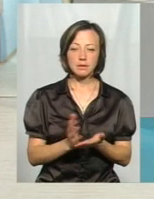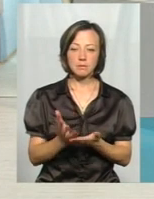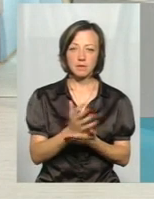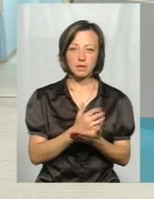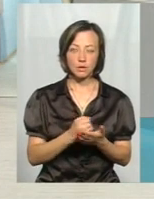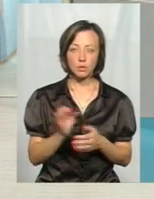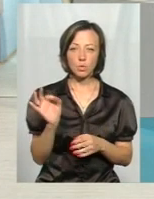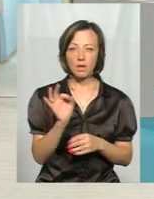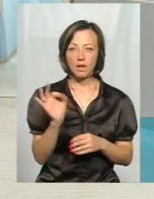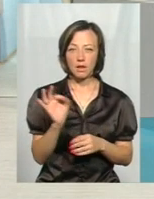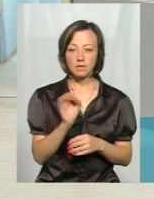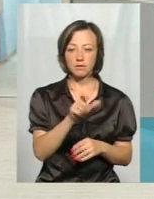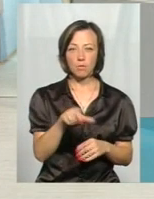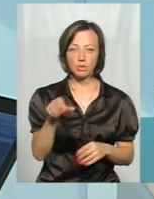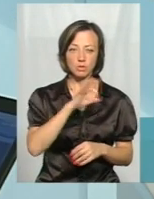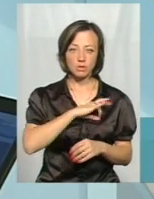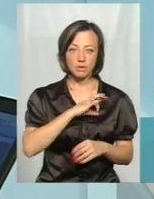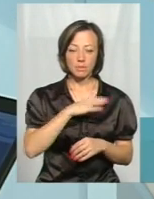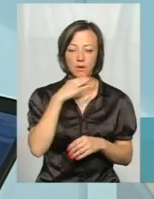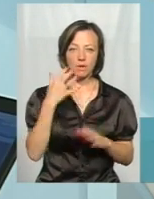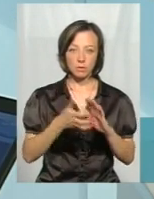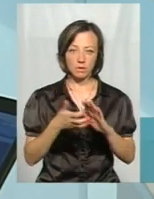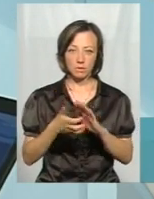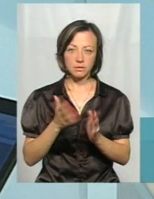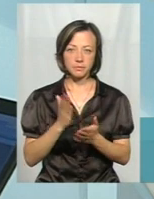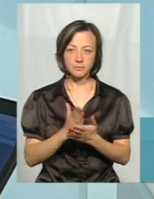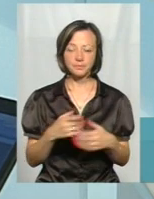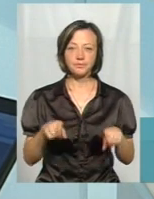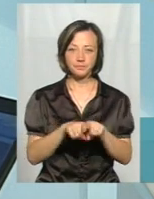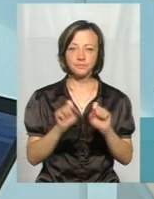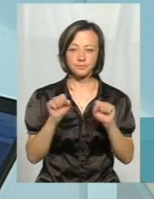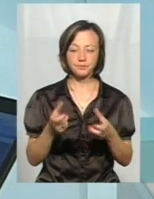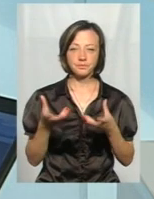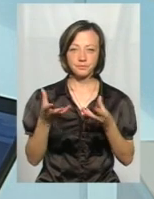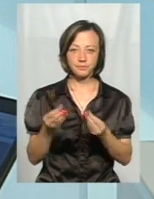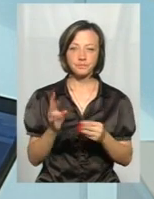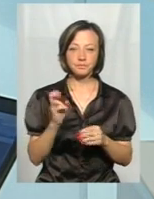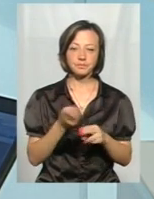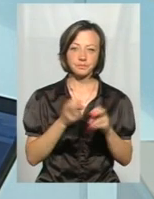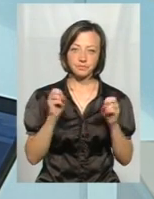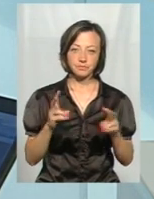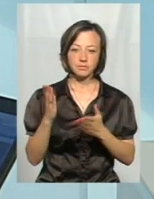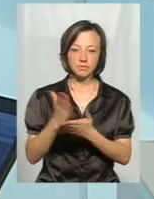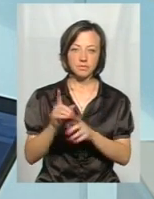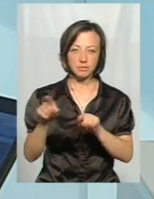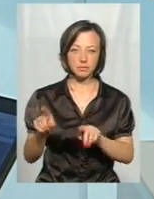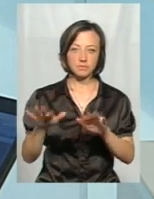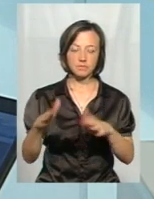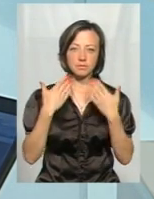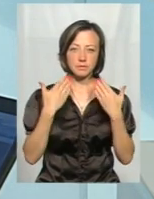сміттєзбірників, туалетів громадського користування, багато чого іншого. Тому також може впливати і на безпечність перебування на даному